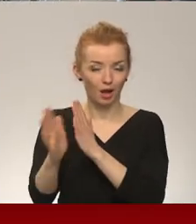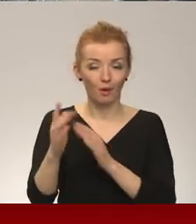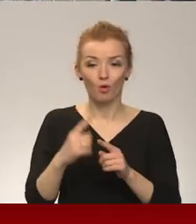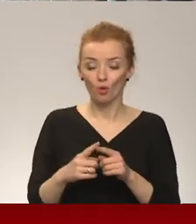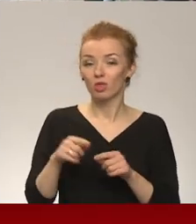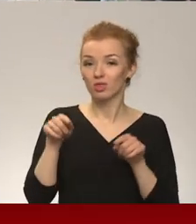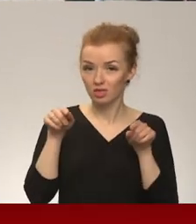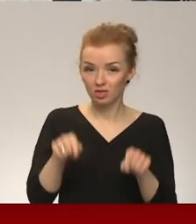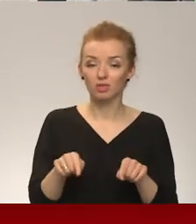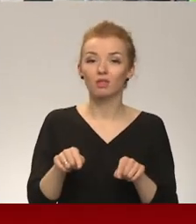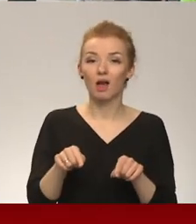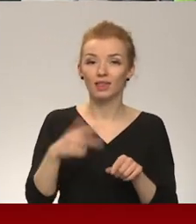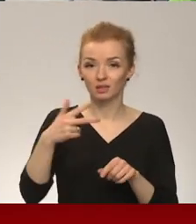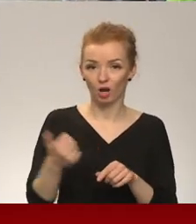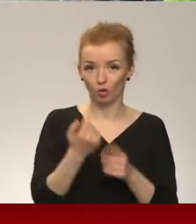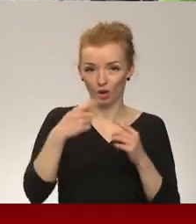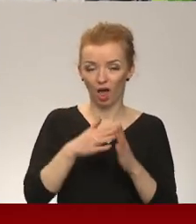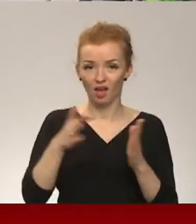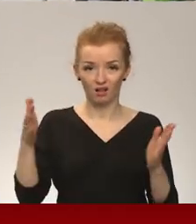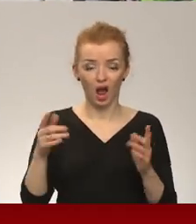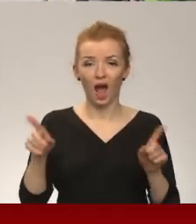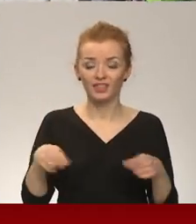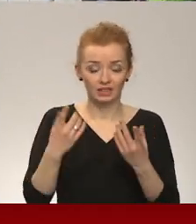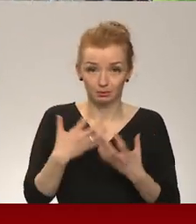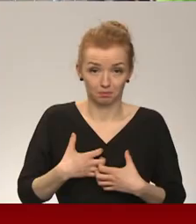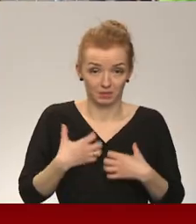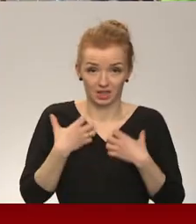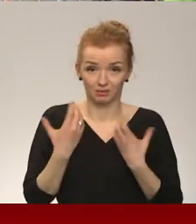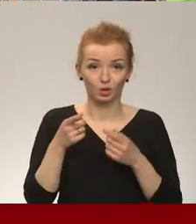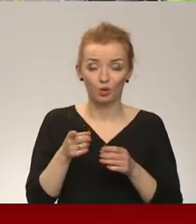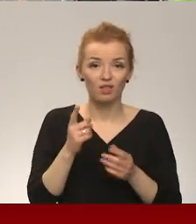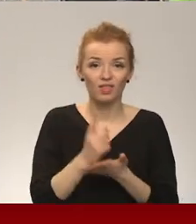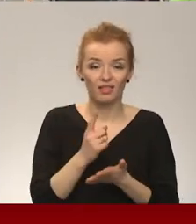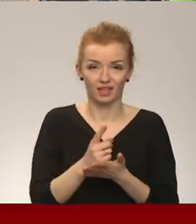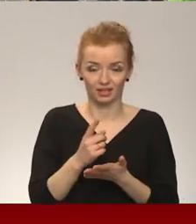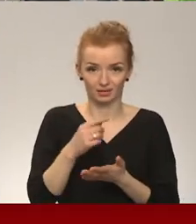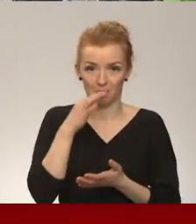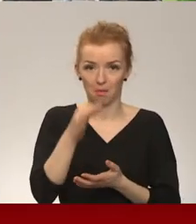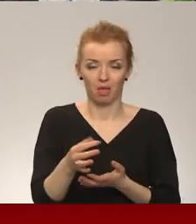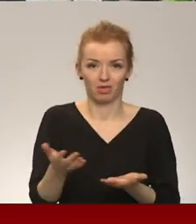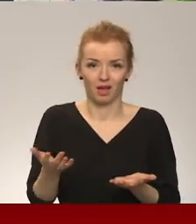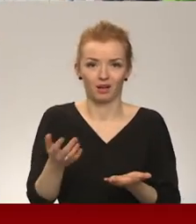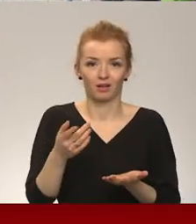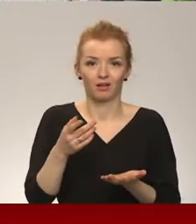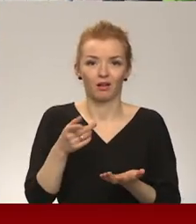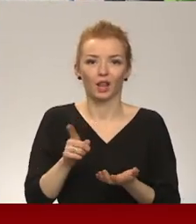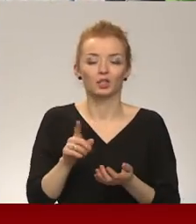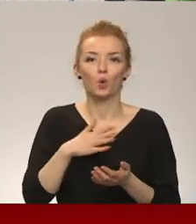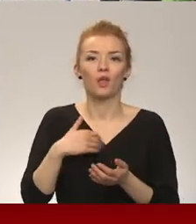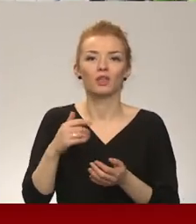pēdējo 30 gadu laikā un arī pēc otrā pasaules kara. To nevajadzētu nozīmēt pa maz, nu, piešķirt nozīmi par mažu šiem